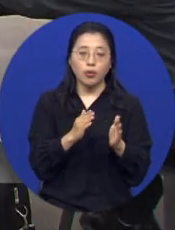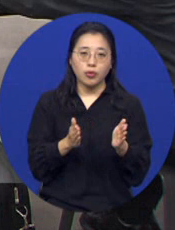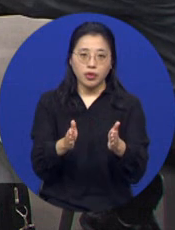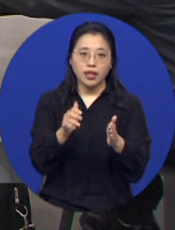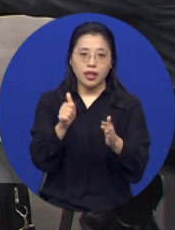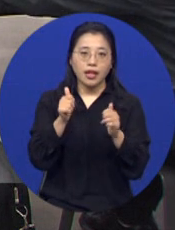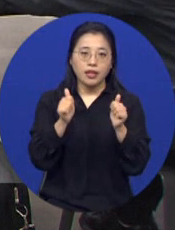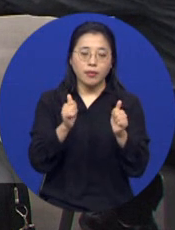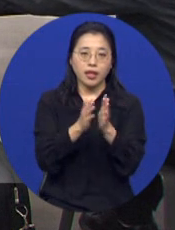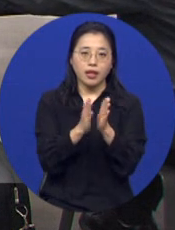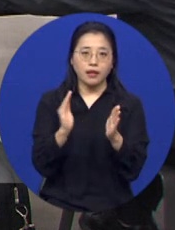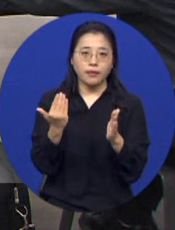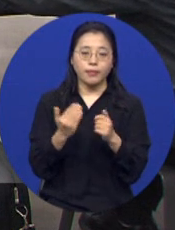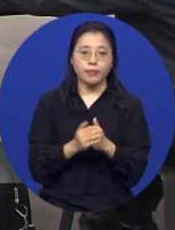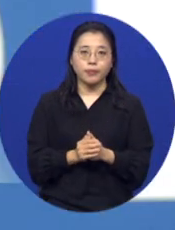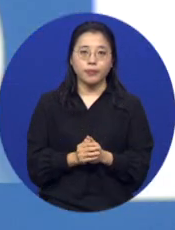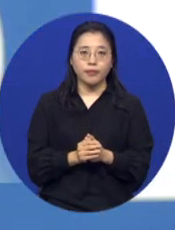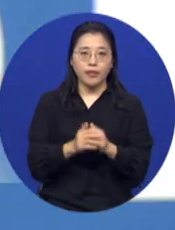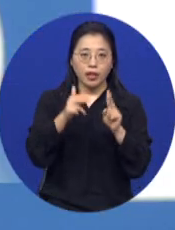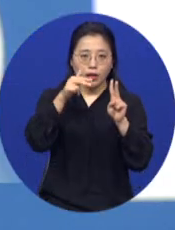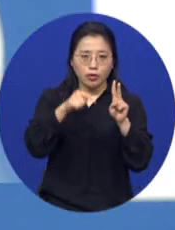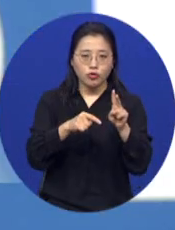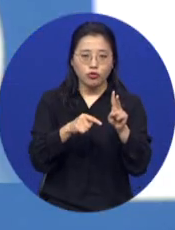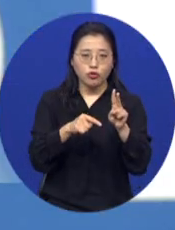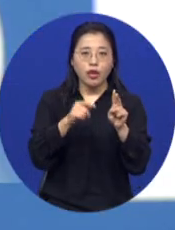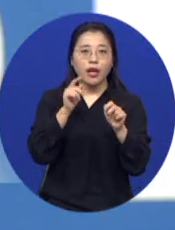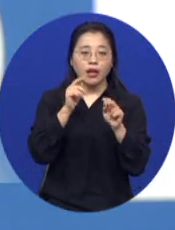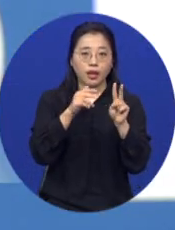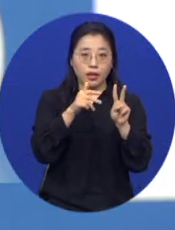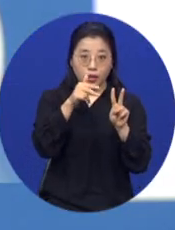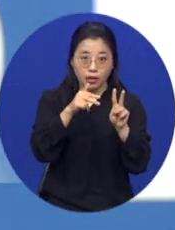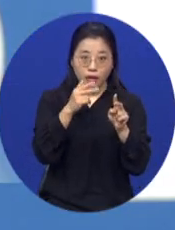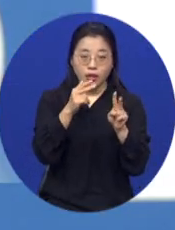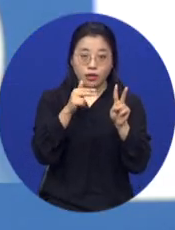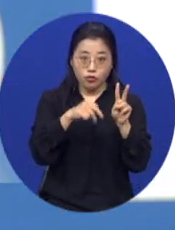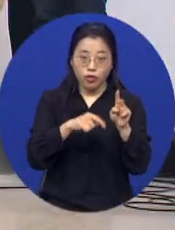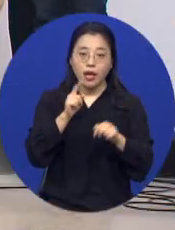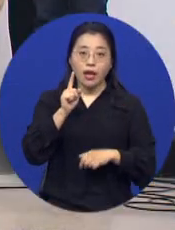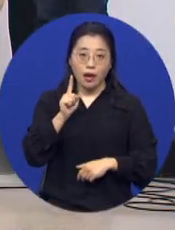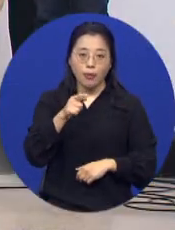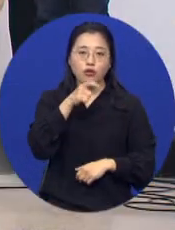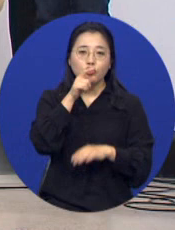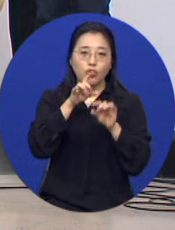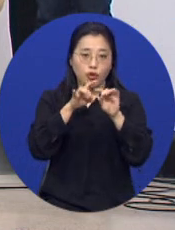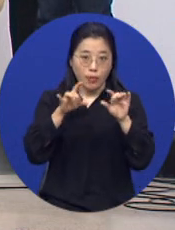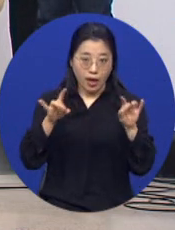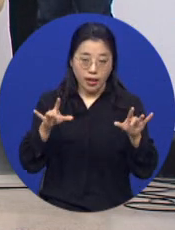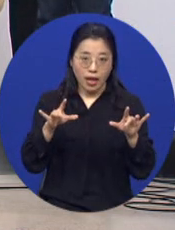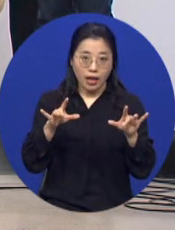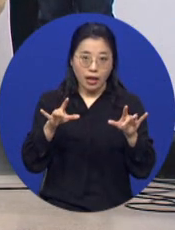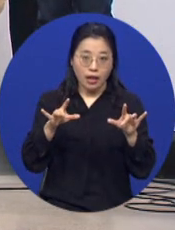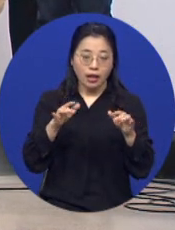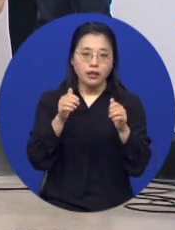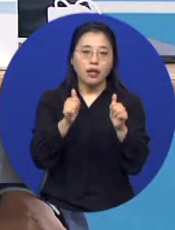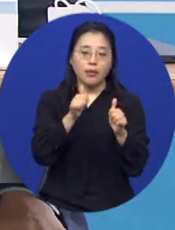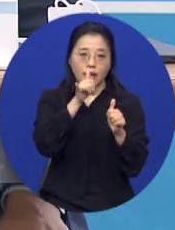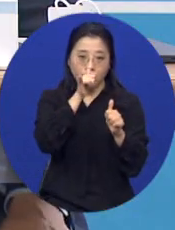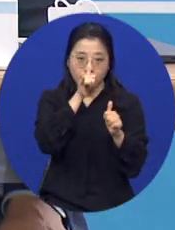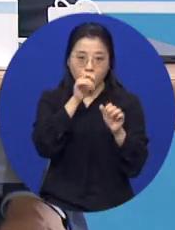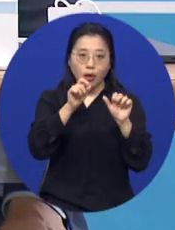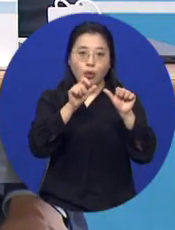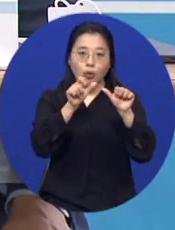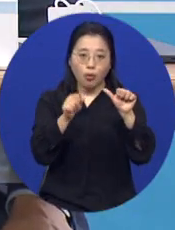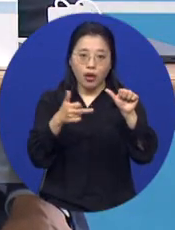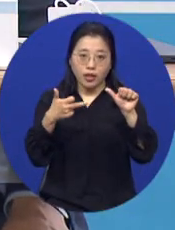시작합니다 재판부가 앞으로 2주 간격으로 수요일마다 공판을 열겠다고 밝혀 5월 17일까지 5차